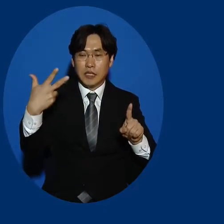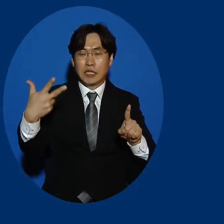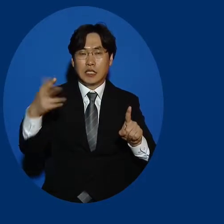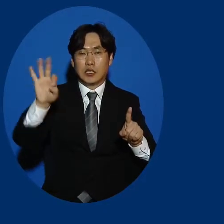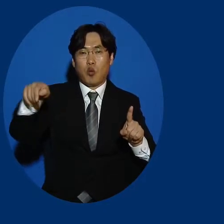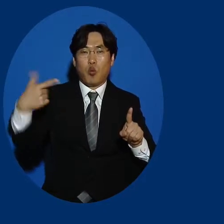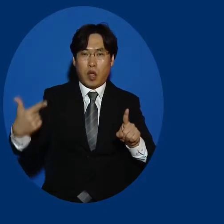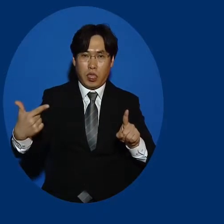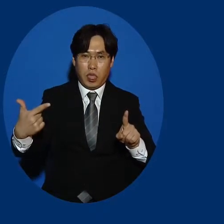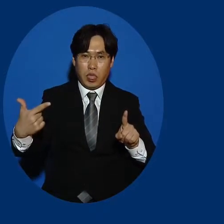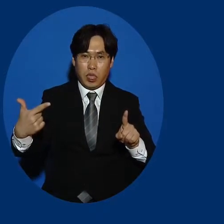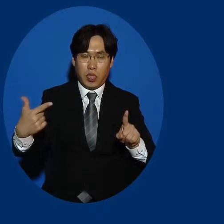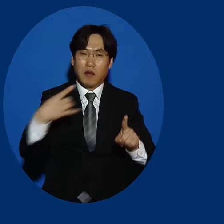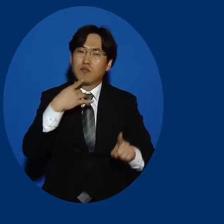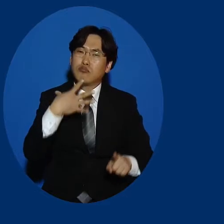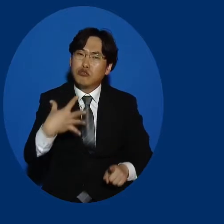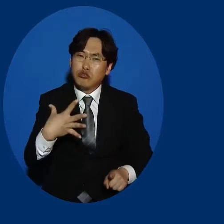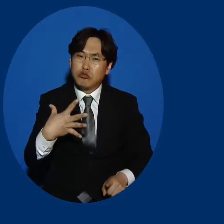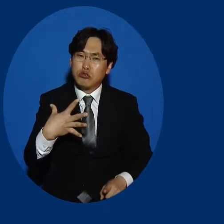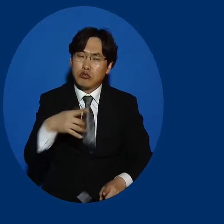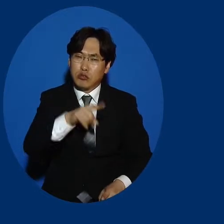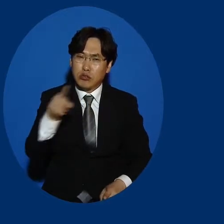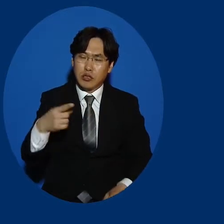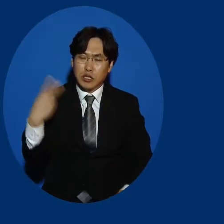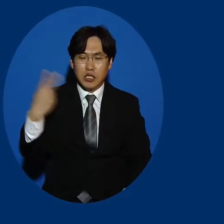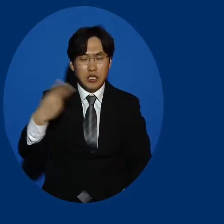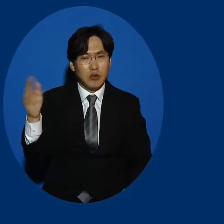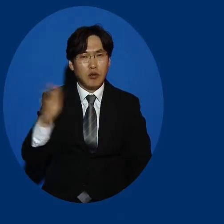2,287원, 매우 적습니다.